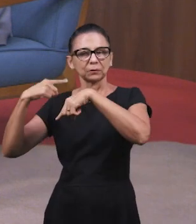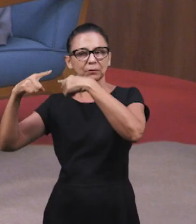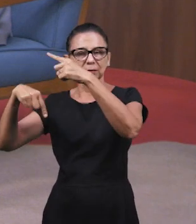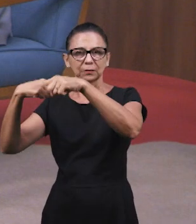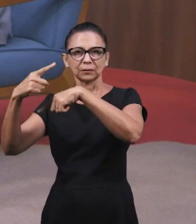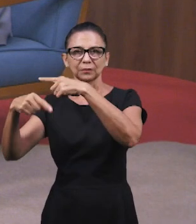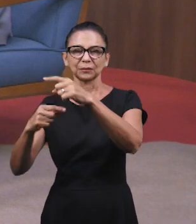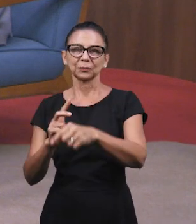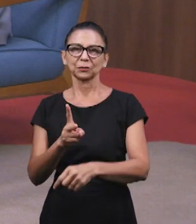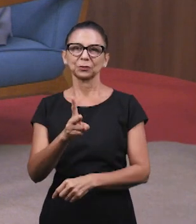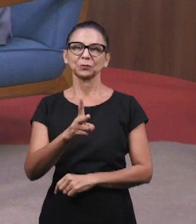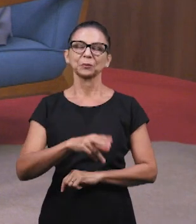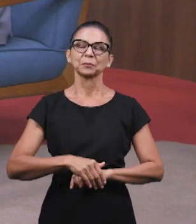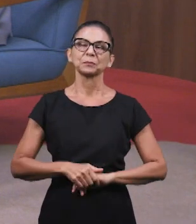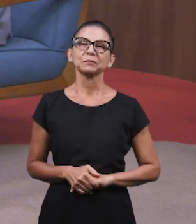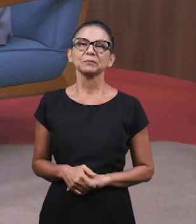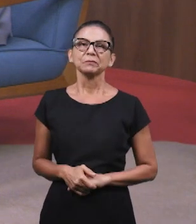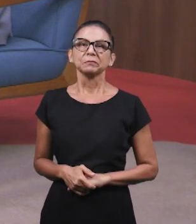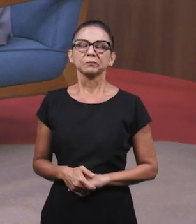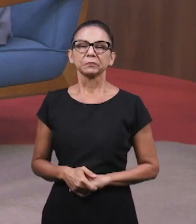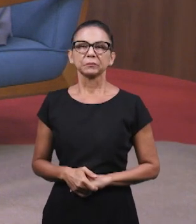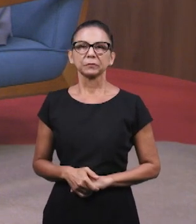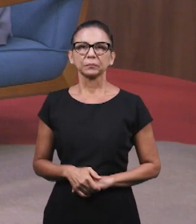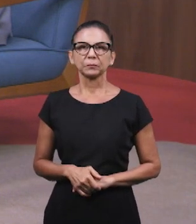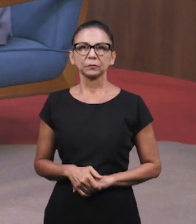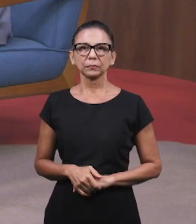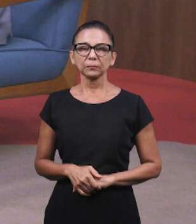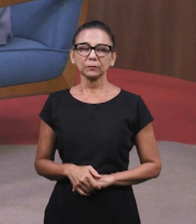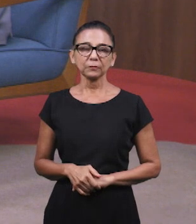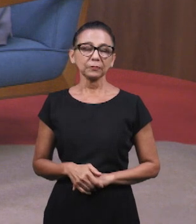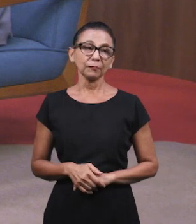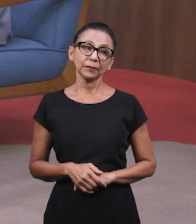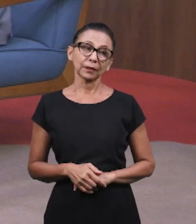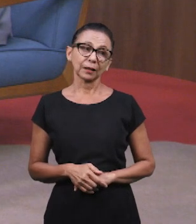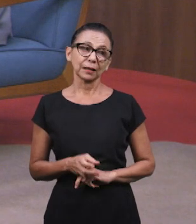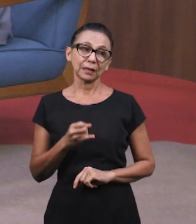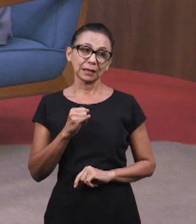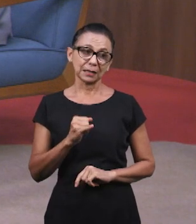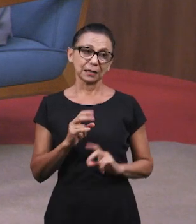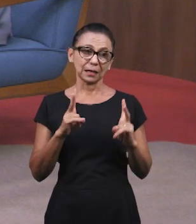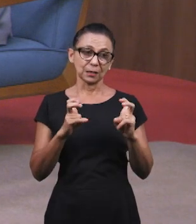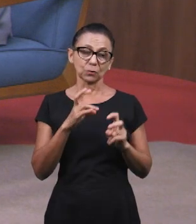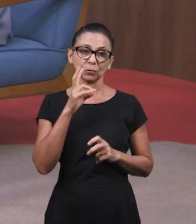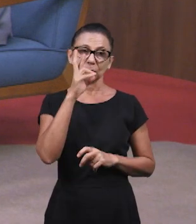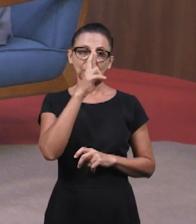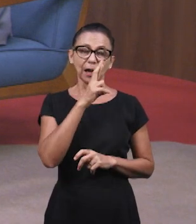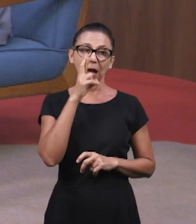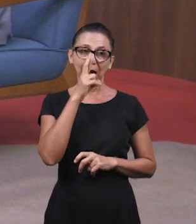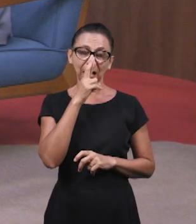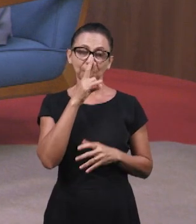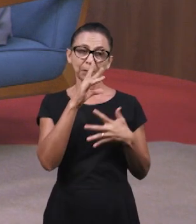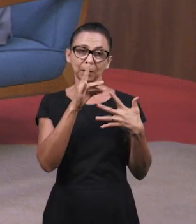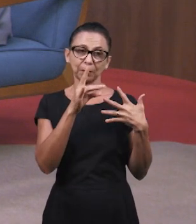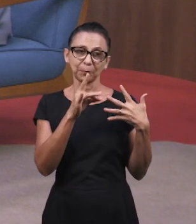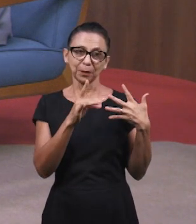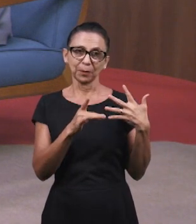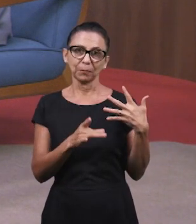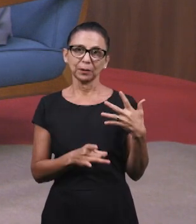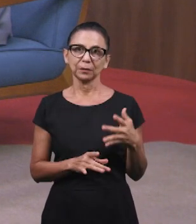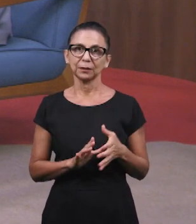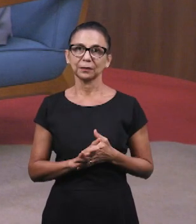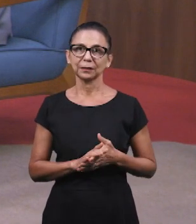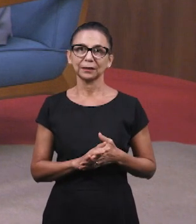nous allions parler du Rahab, on allait faire un programme juste sur ce sujet. Mais un autre